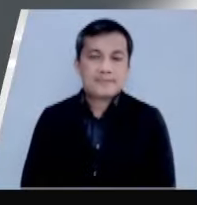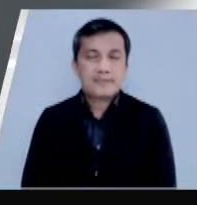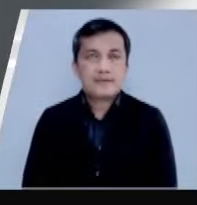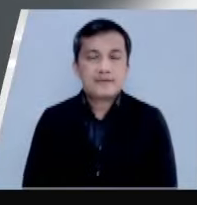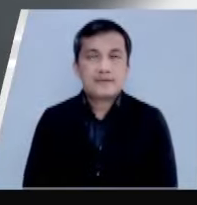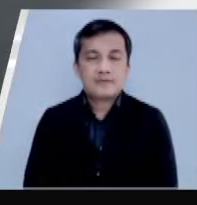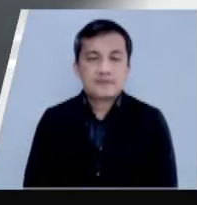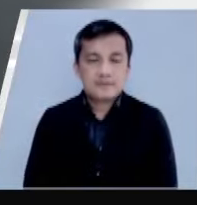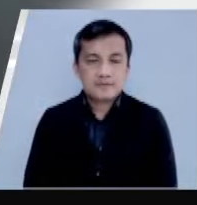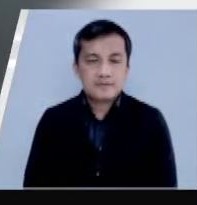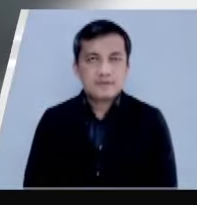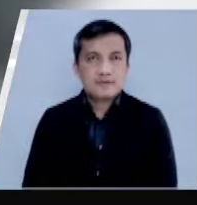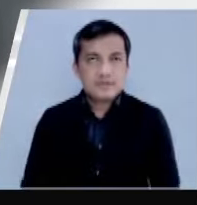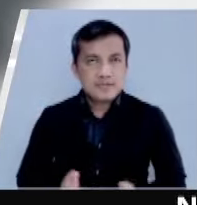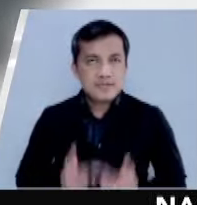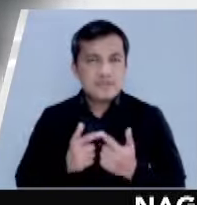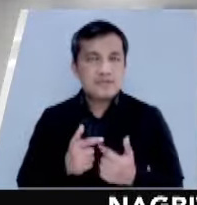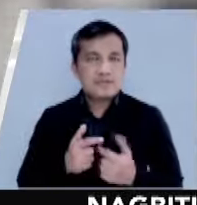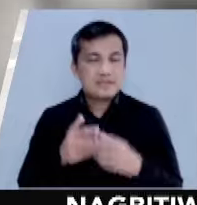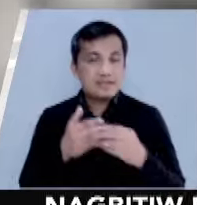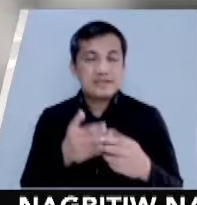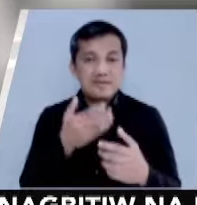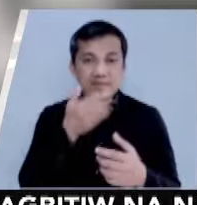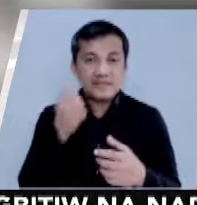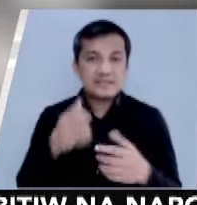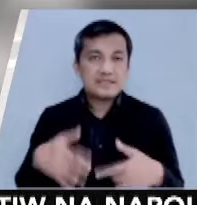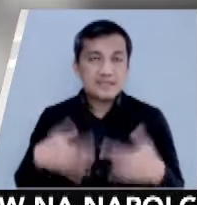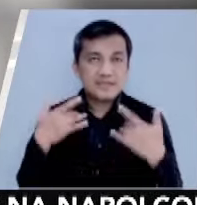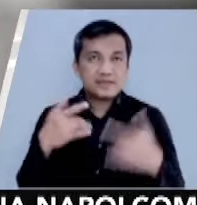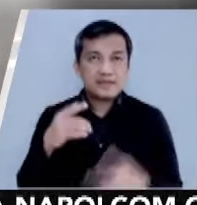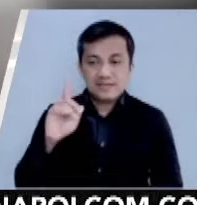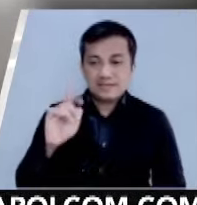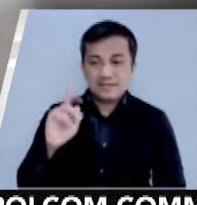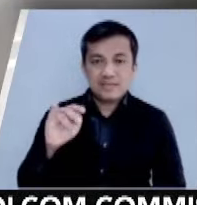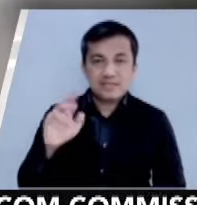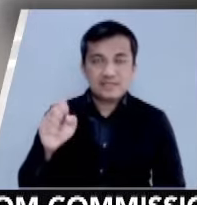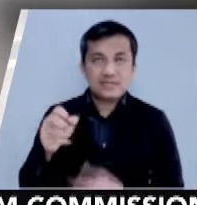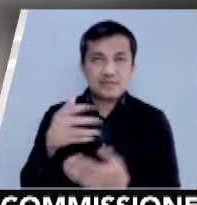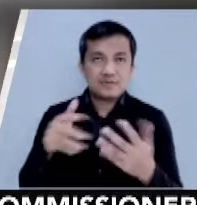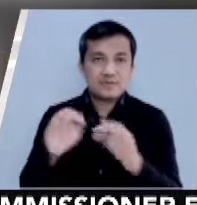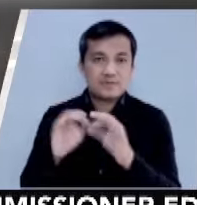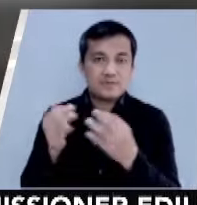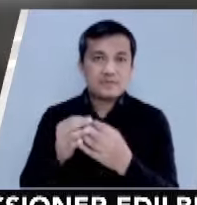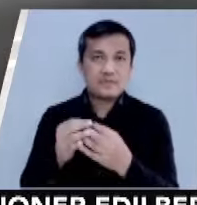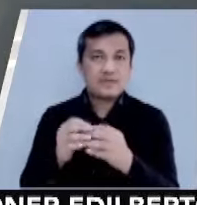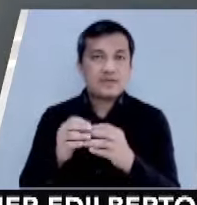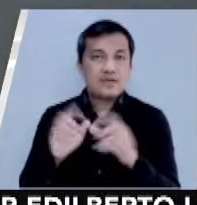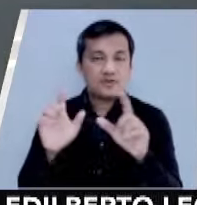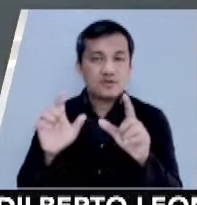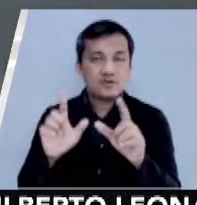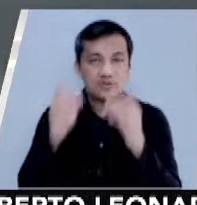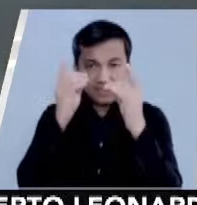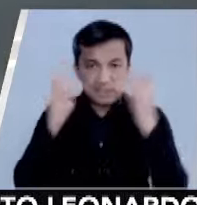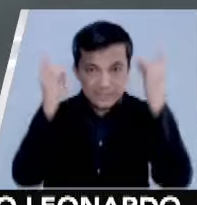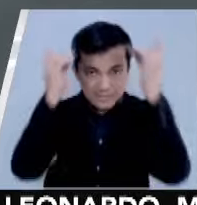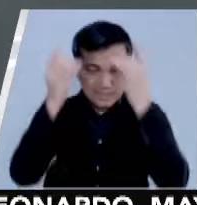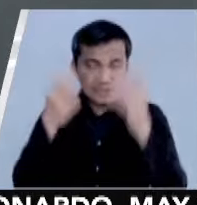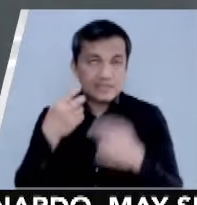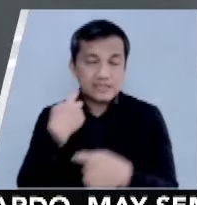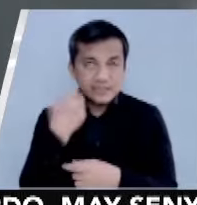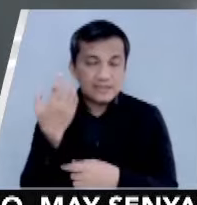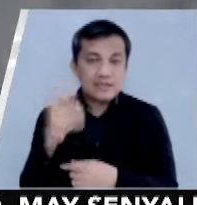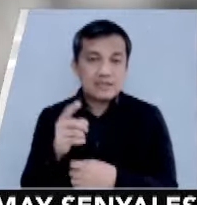Living the best life si Dennis Trillo nang namasyal sila ng kanyang pamilya sa Tokyo Disneyland kamakailan. Second time na raw ito ng kanyang